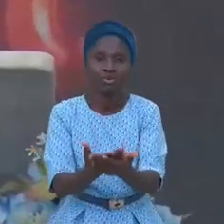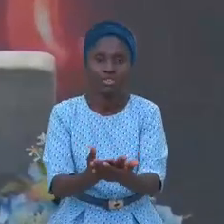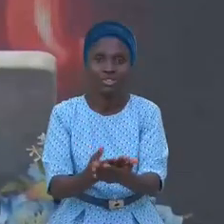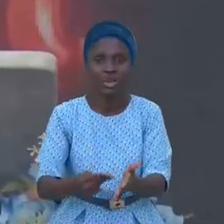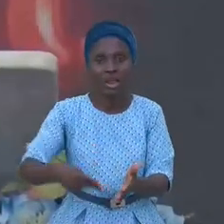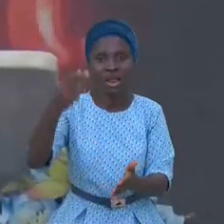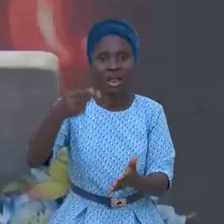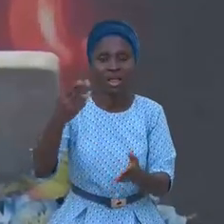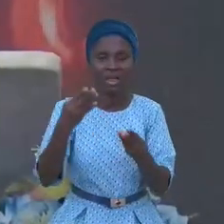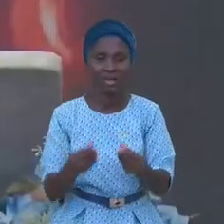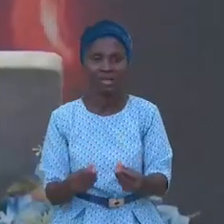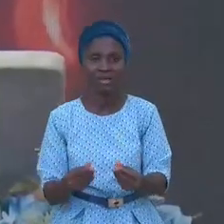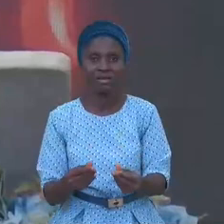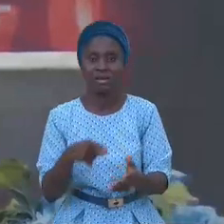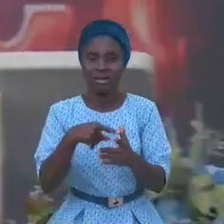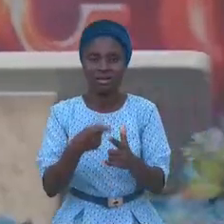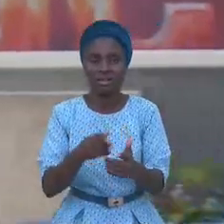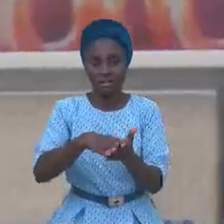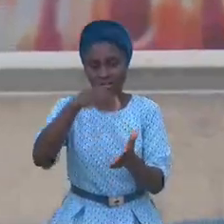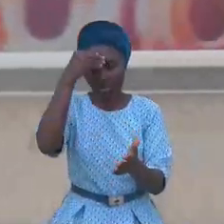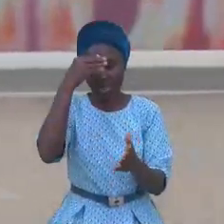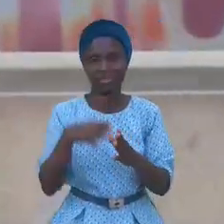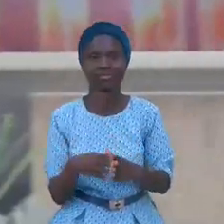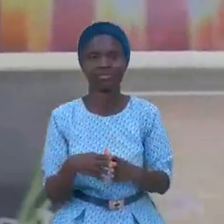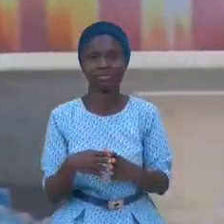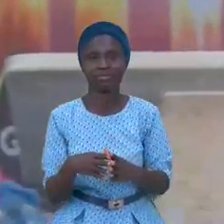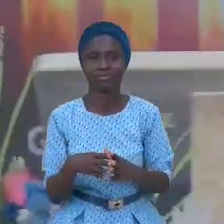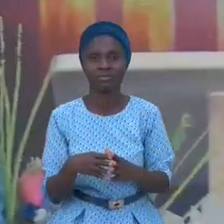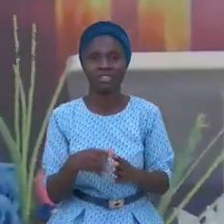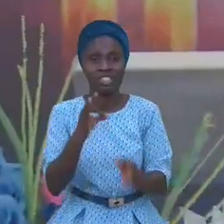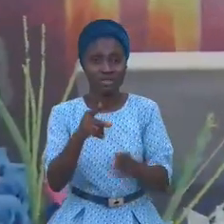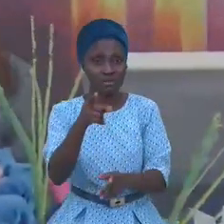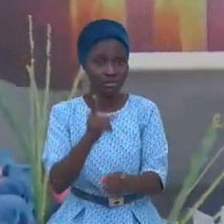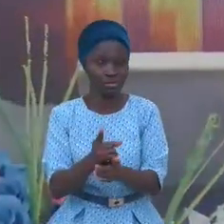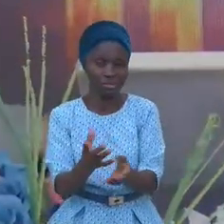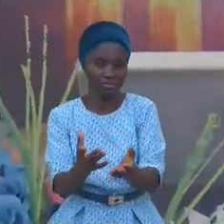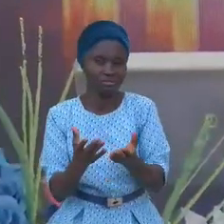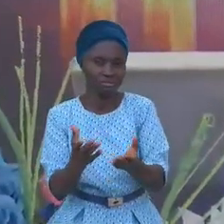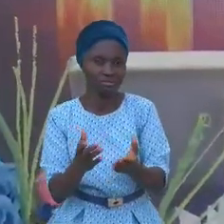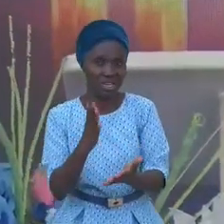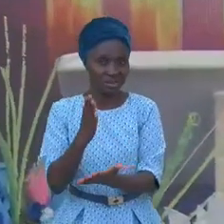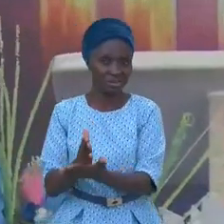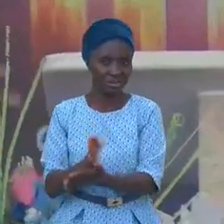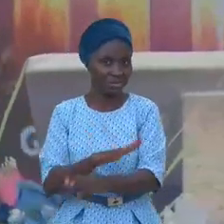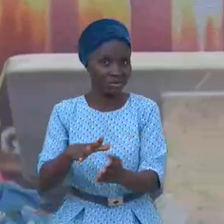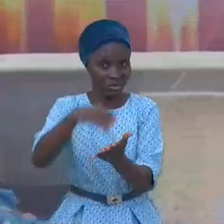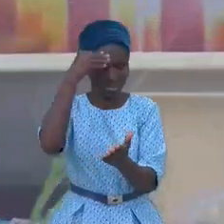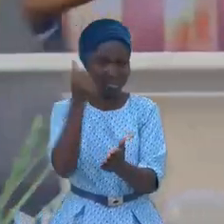tu apprends. Si tu aspires seulement et tu t'arrêtes là, et tu n'apprends pas, tu n'apprends